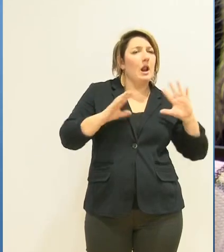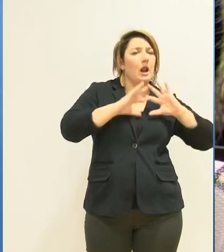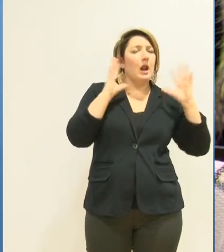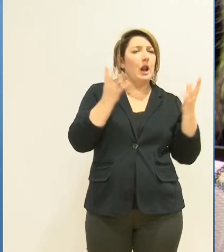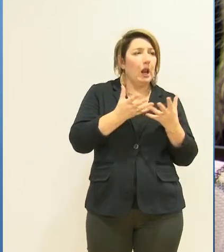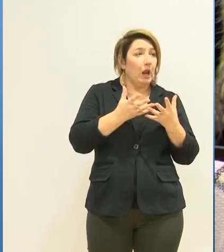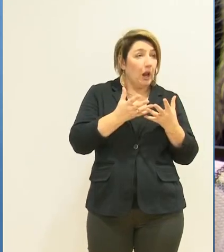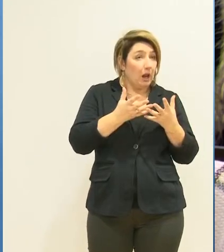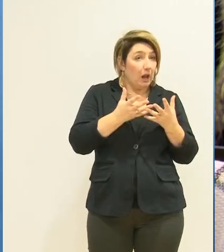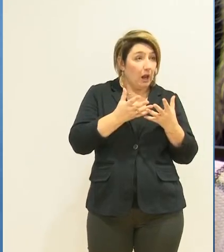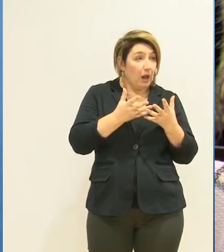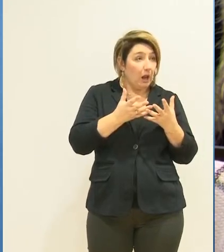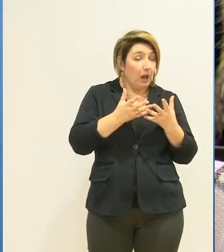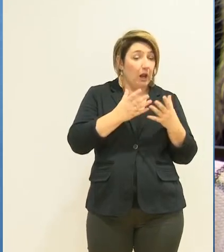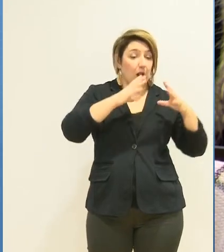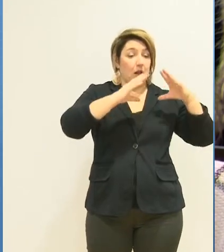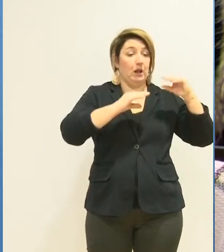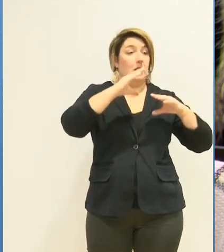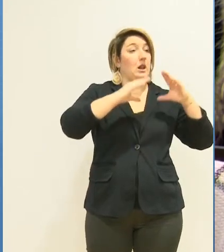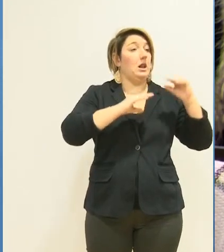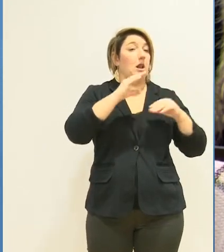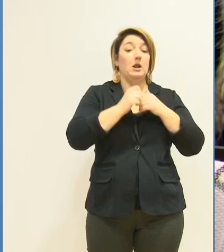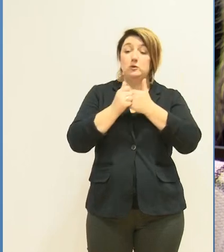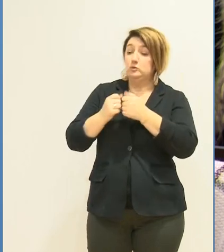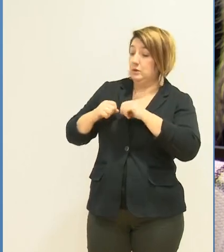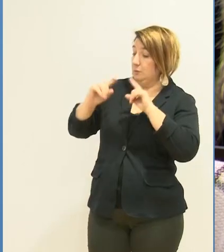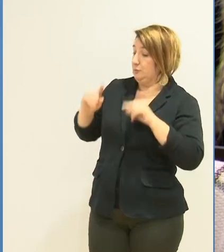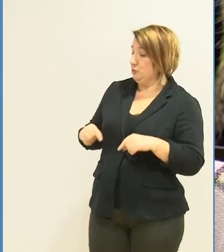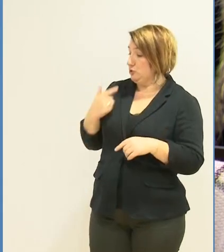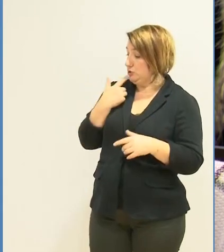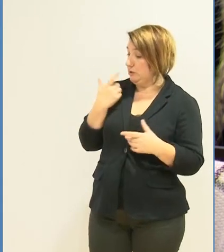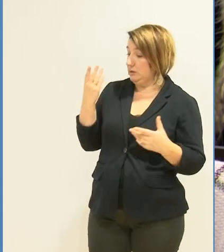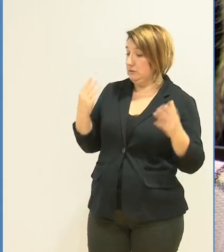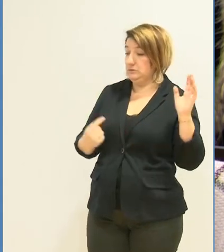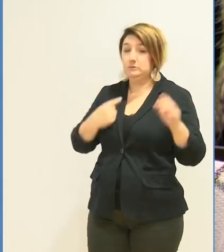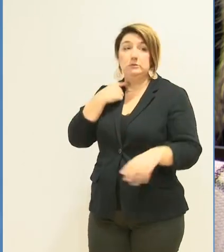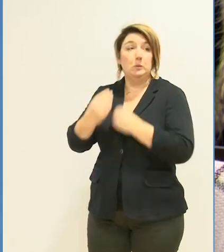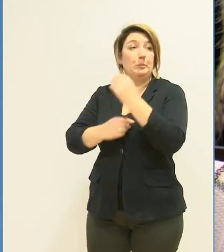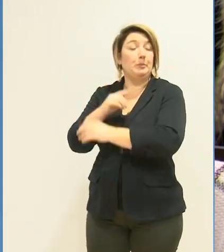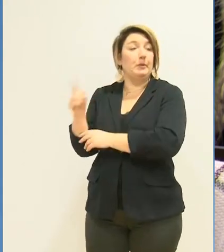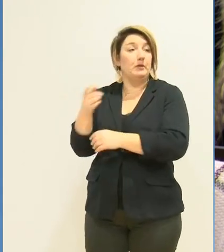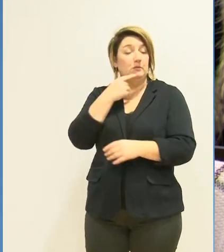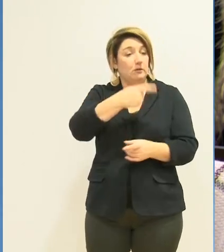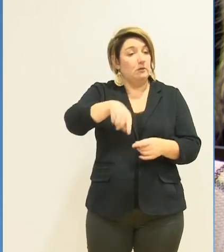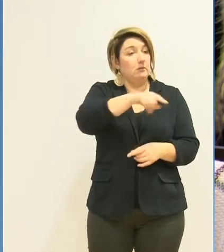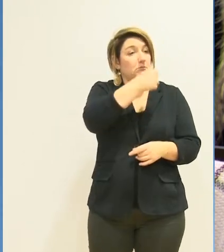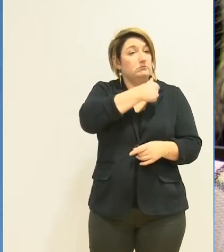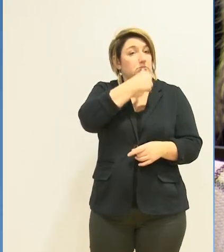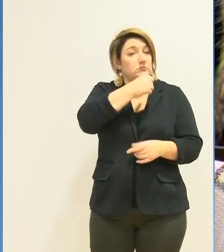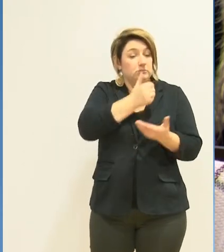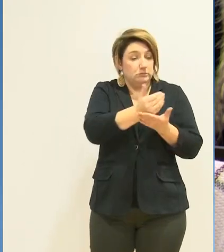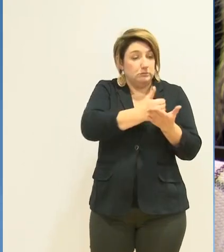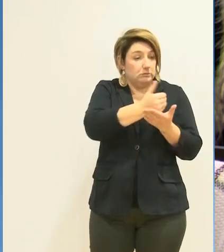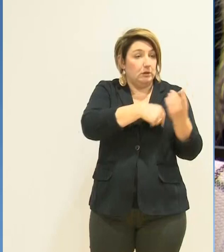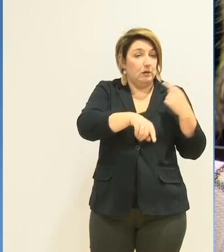obligé comme le propose le budget cela conduit en fin de compte à faire supporter au personnel l'essentiel du coût de cette gestion notamment